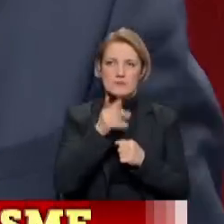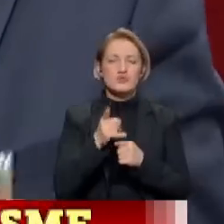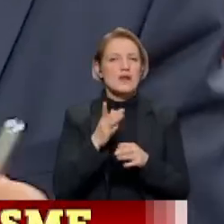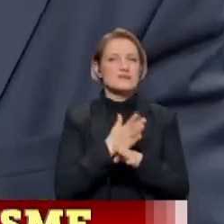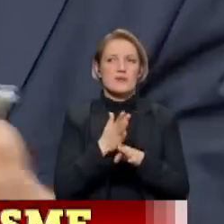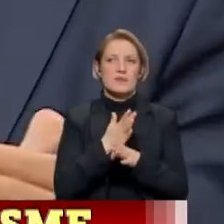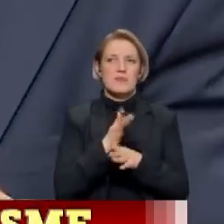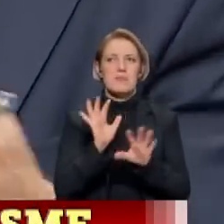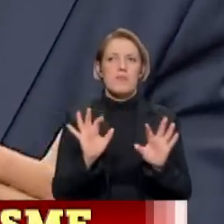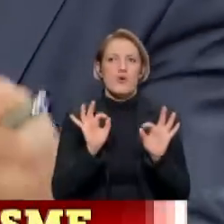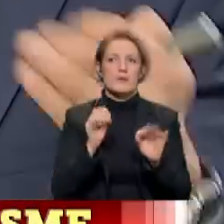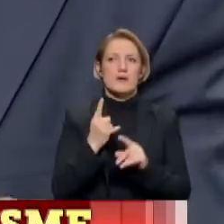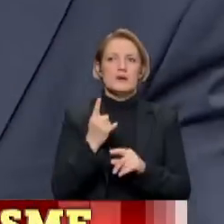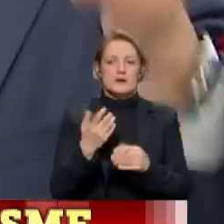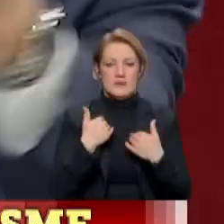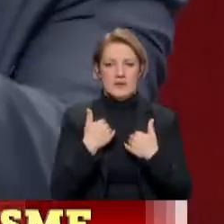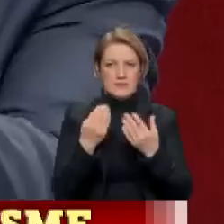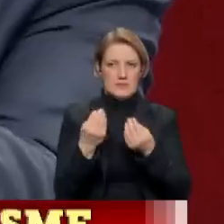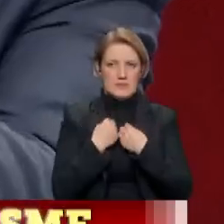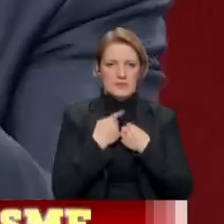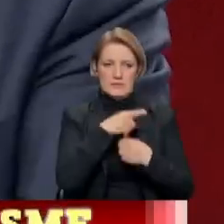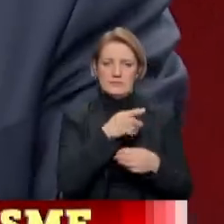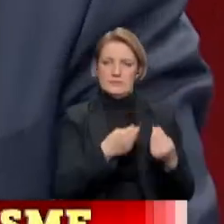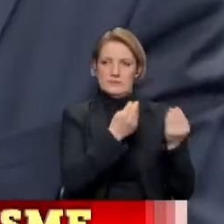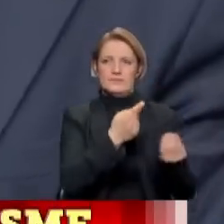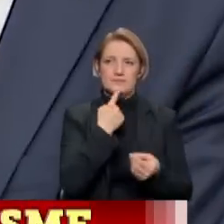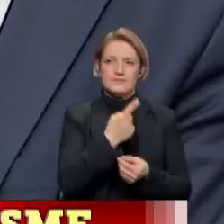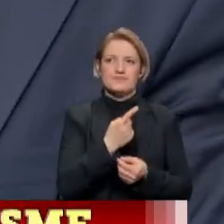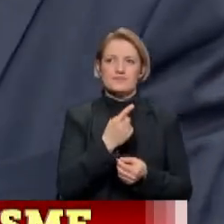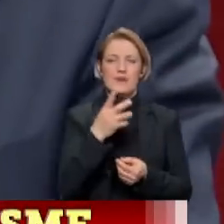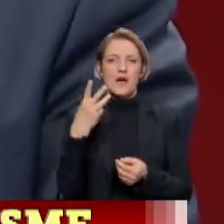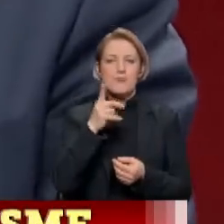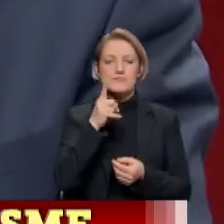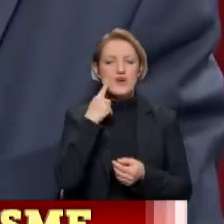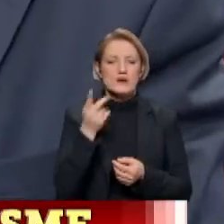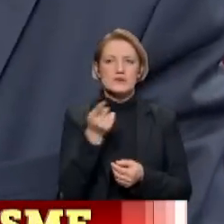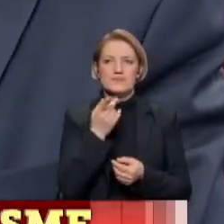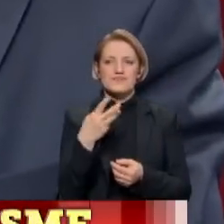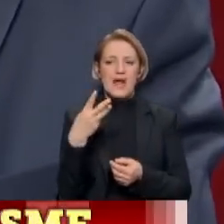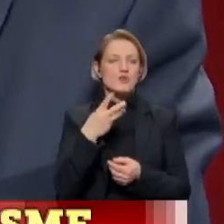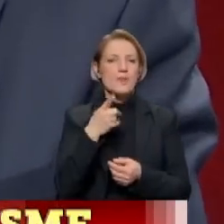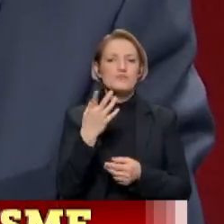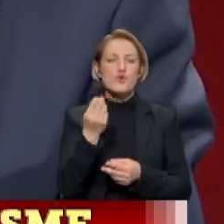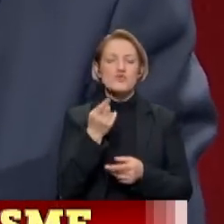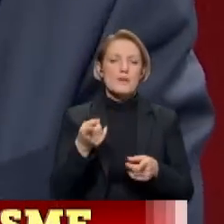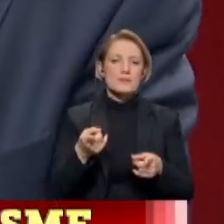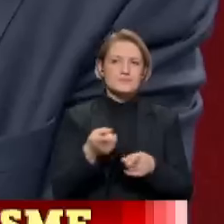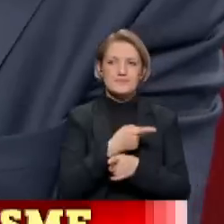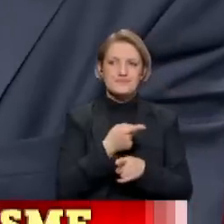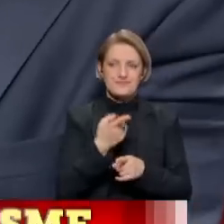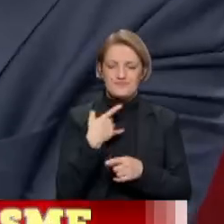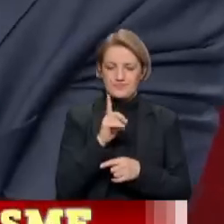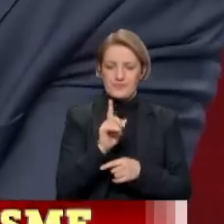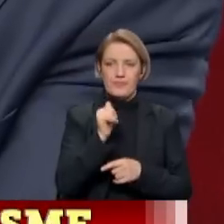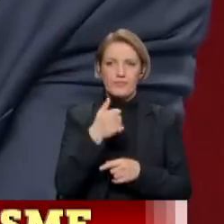Bundan sebep öyle bir hani bana verdiler buna da verin diyor ama Erdoğan bir şey atlıyor. Ben aslında Erdoğan'ın çok şeyi atladığını biliyorum. Mesela ben